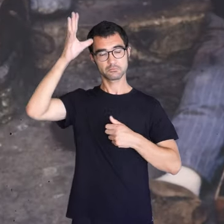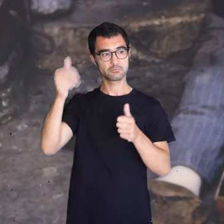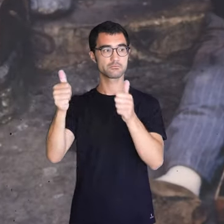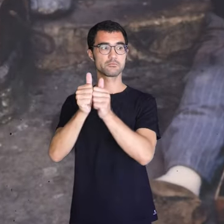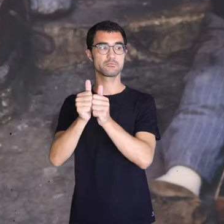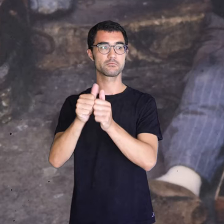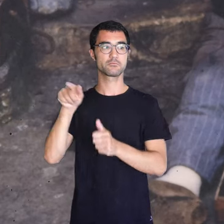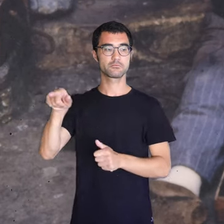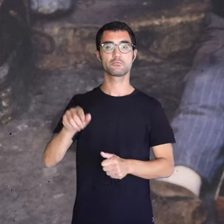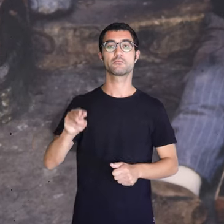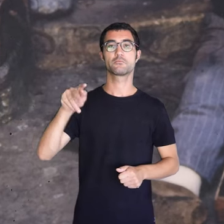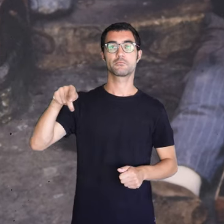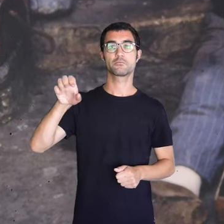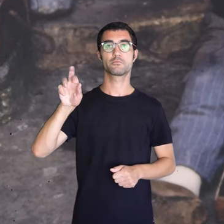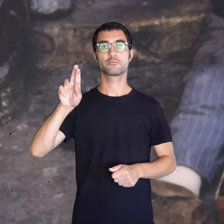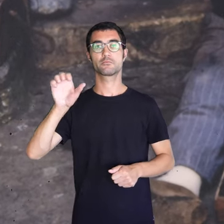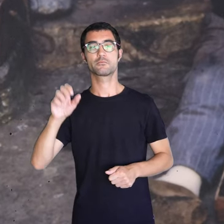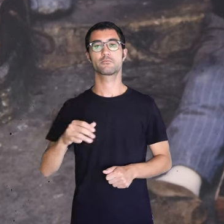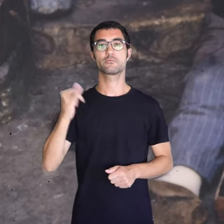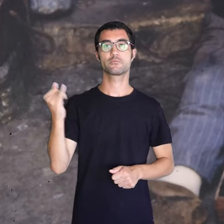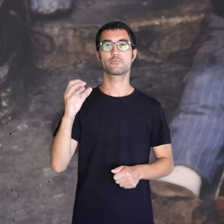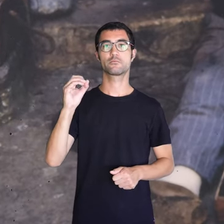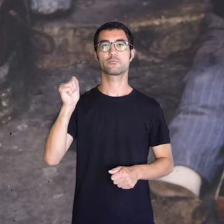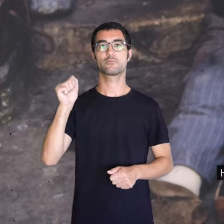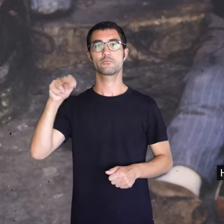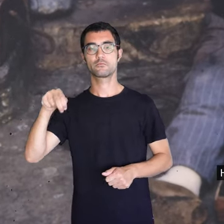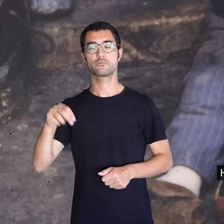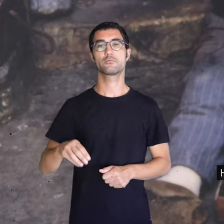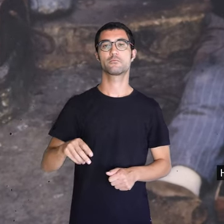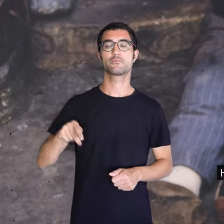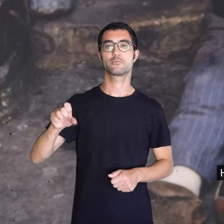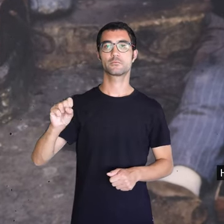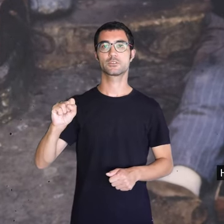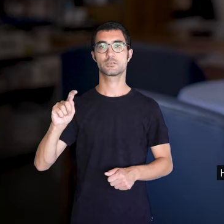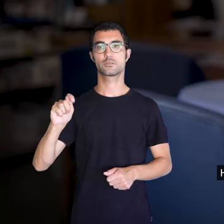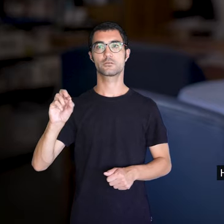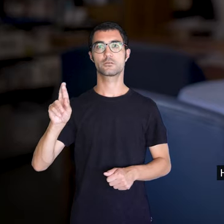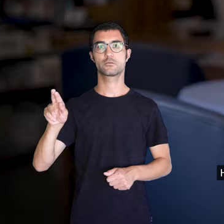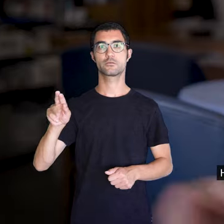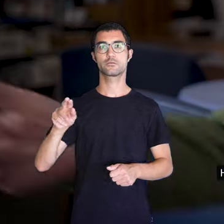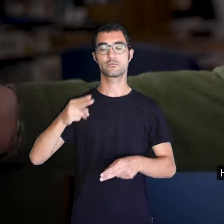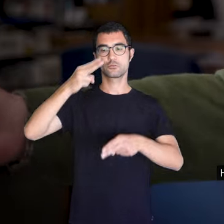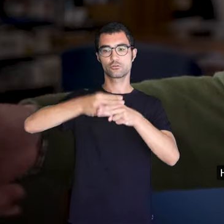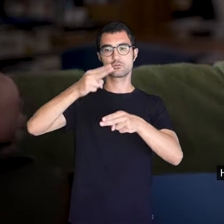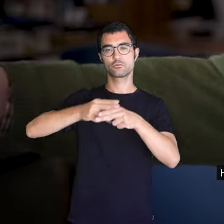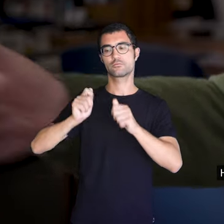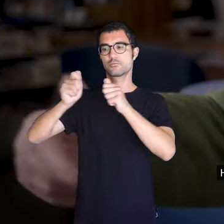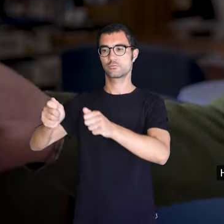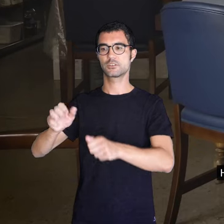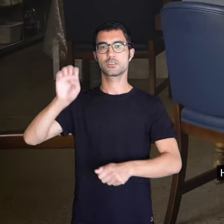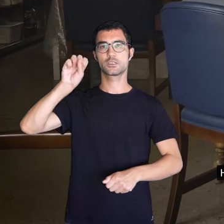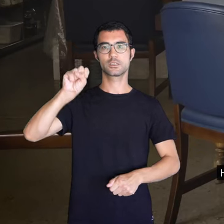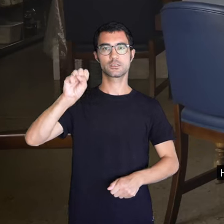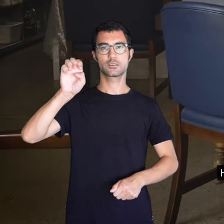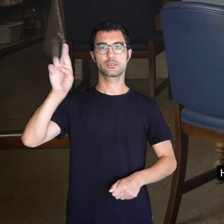Pere Joan Pastor, serraller de malnoms. Ell havia navegat, en barcos d'aquells de